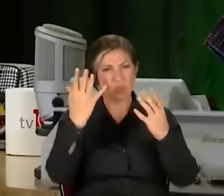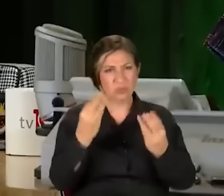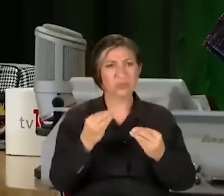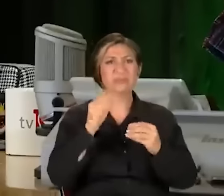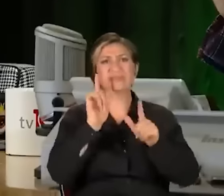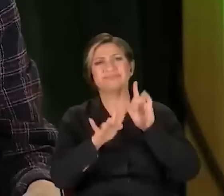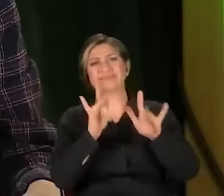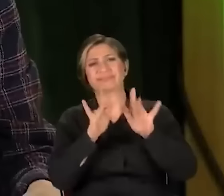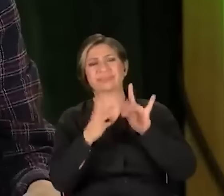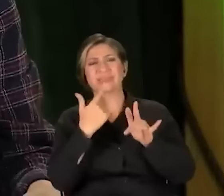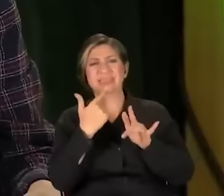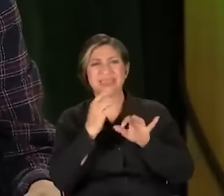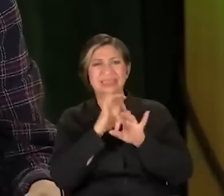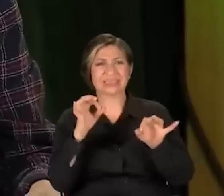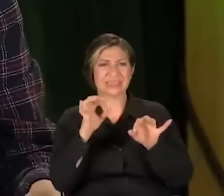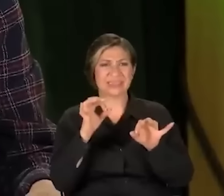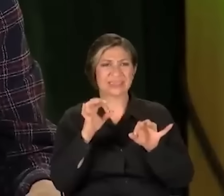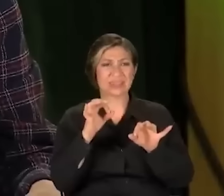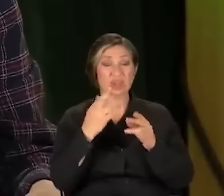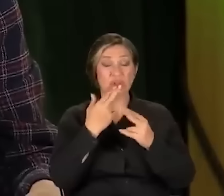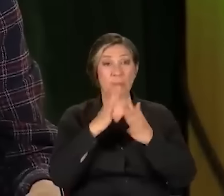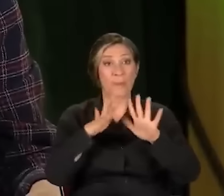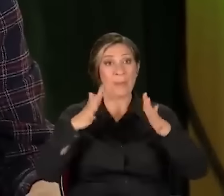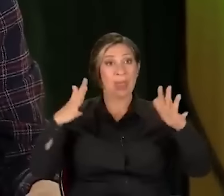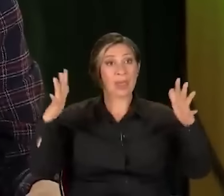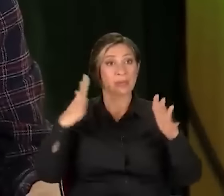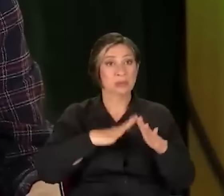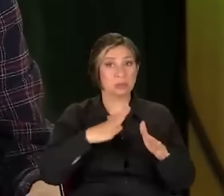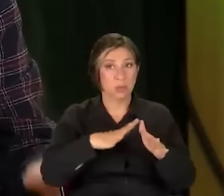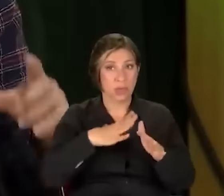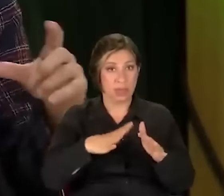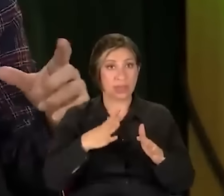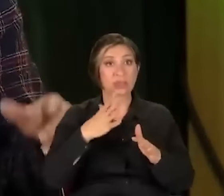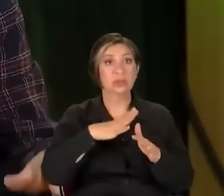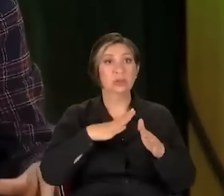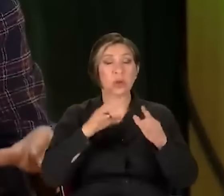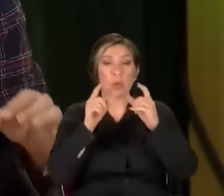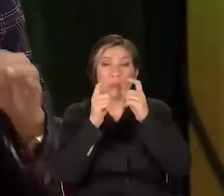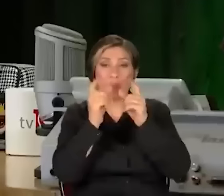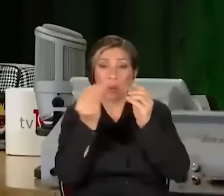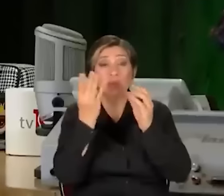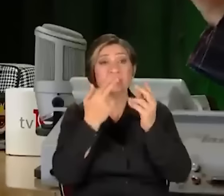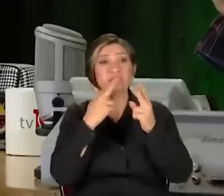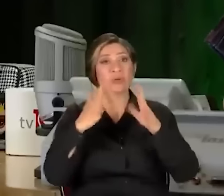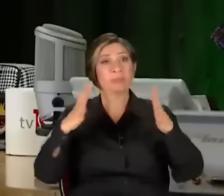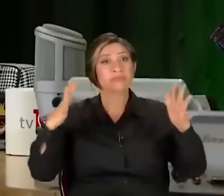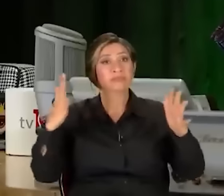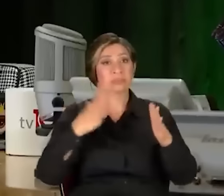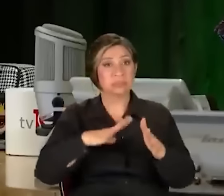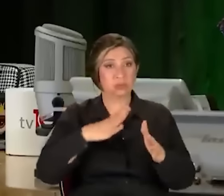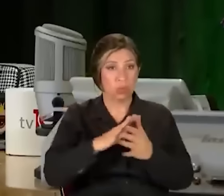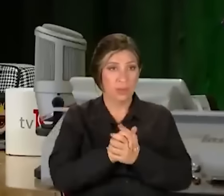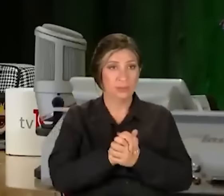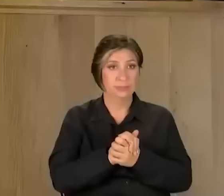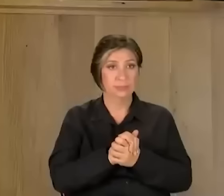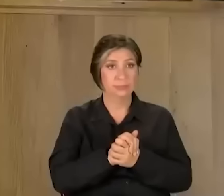düşüklükteyse çok tatsız geliyor onlara. Cam gibi görüntü izlemek istiyorlar. İsterse küçük bir monitörde izlesin ama çok iyi bir görüntü